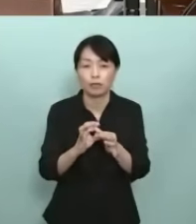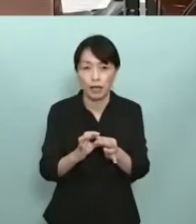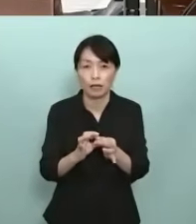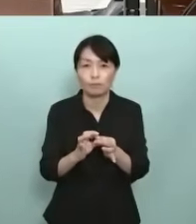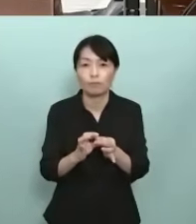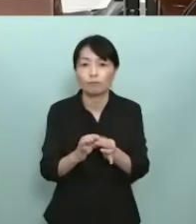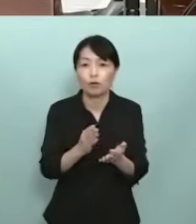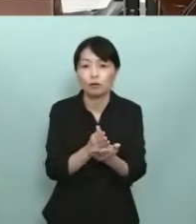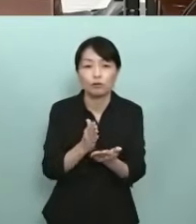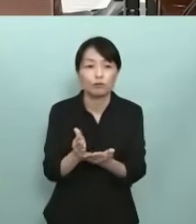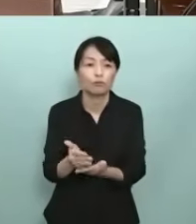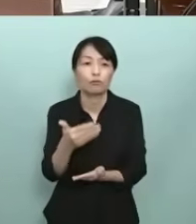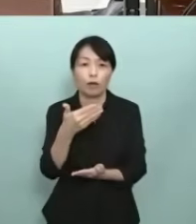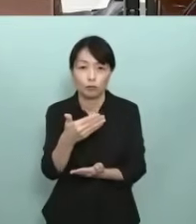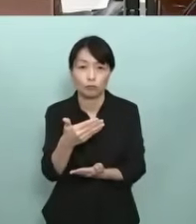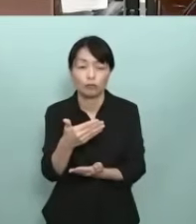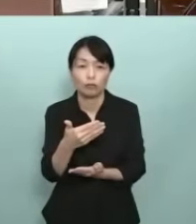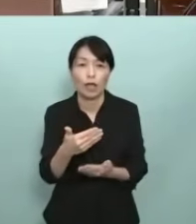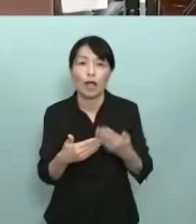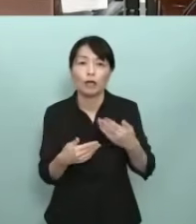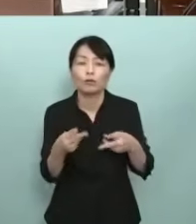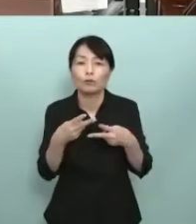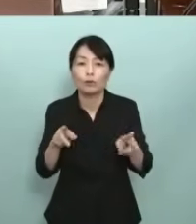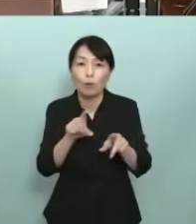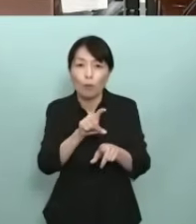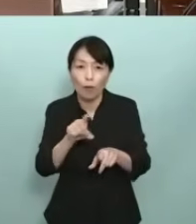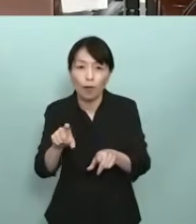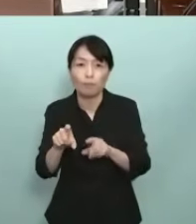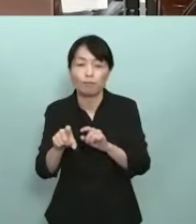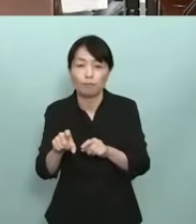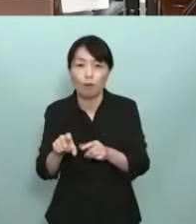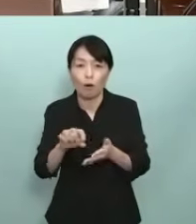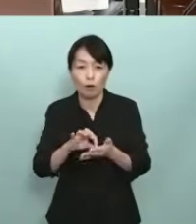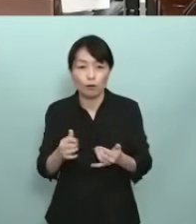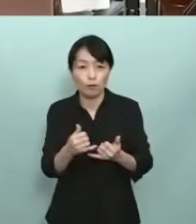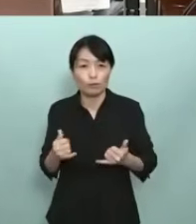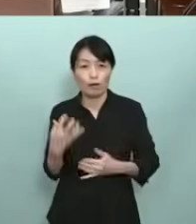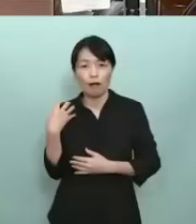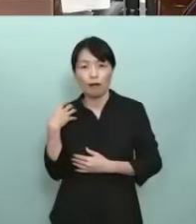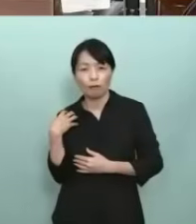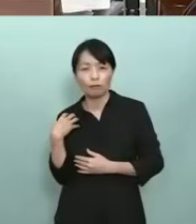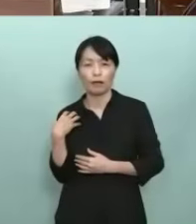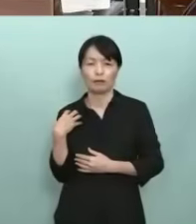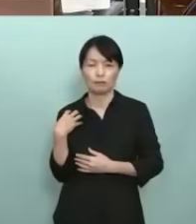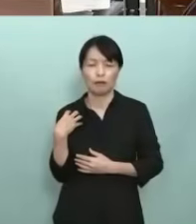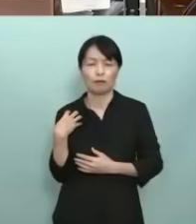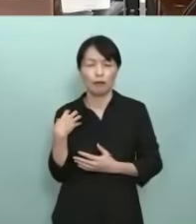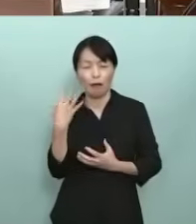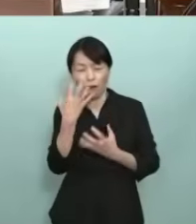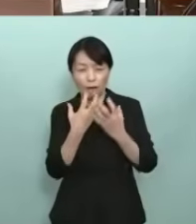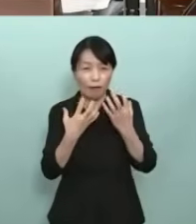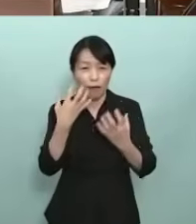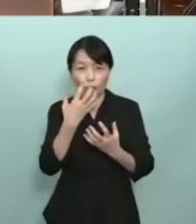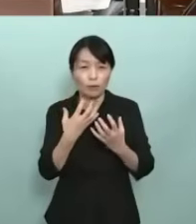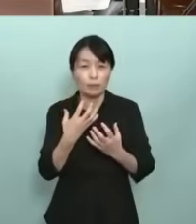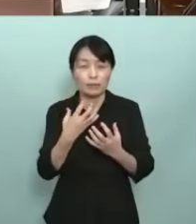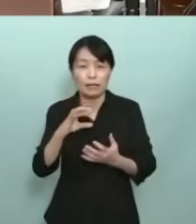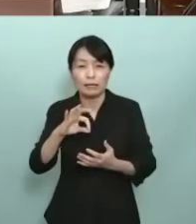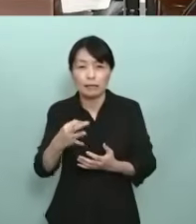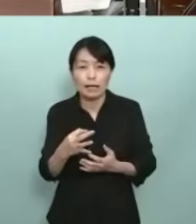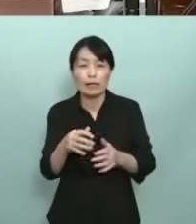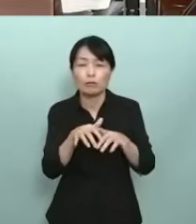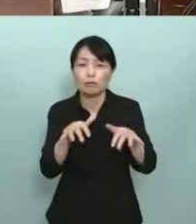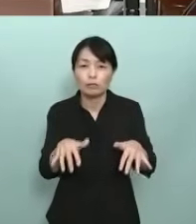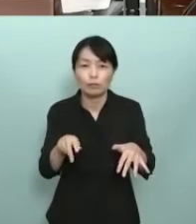もユーザーが負担している複雑な避な自動車関連所税の仕組みを多くの国民が